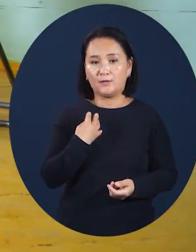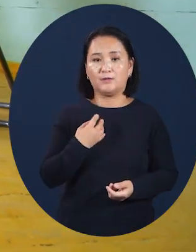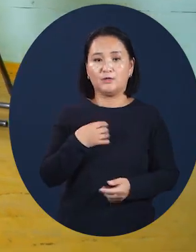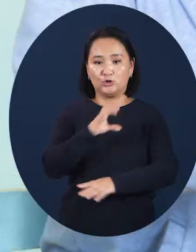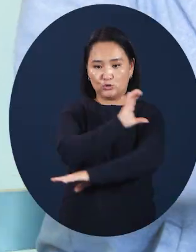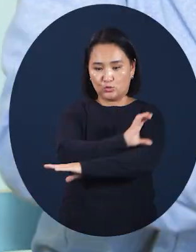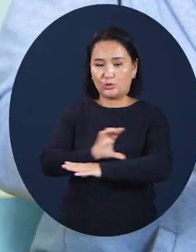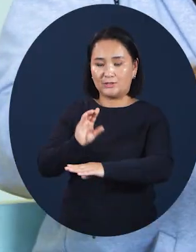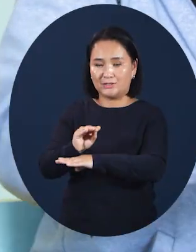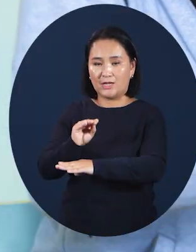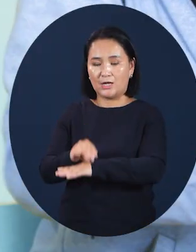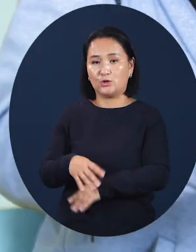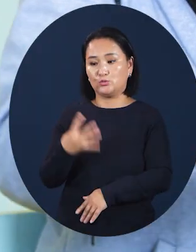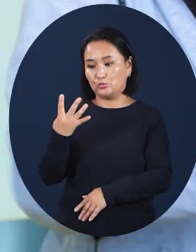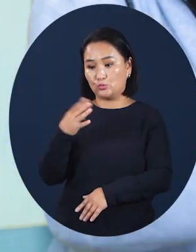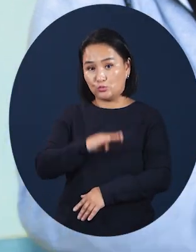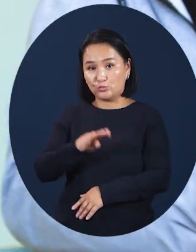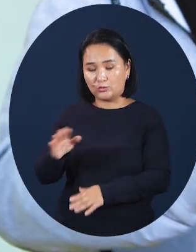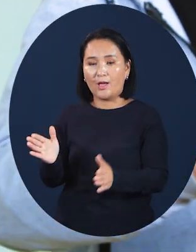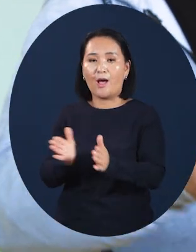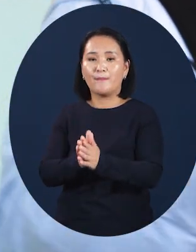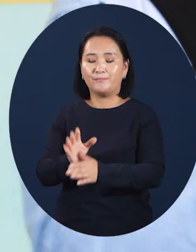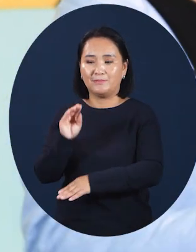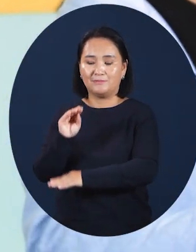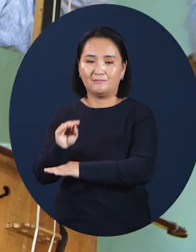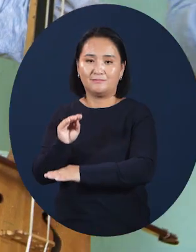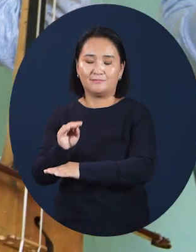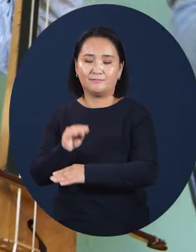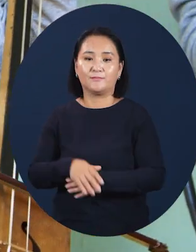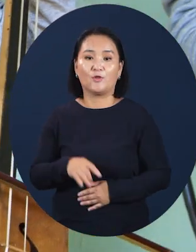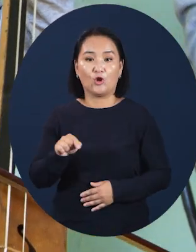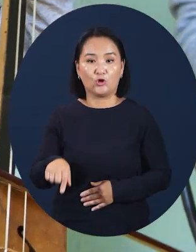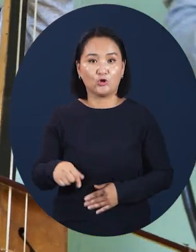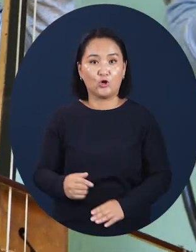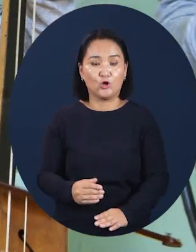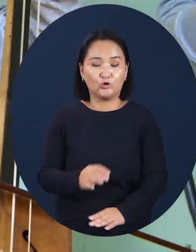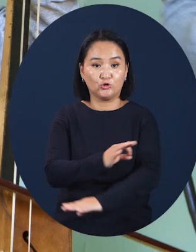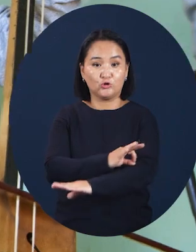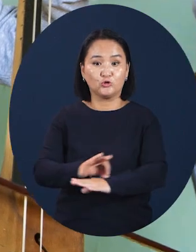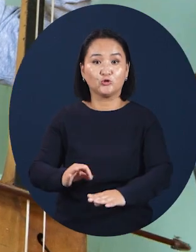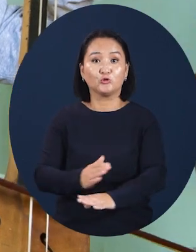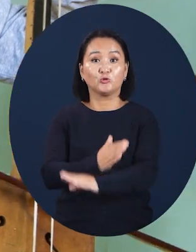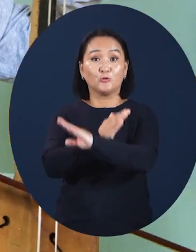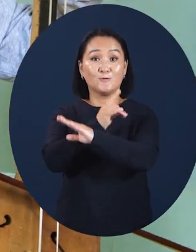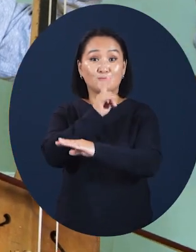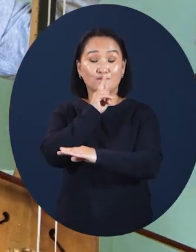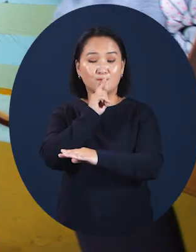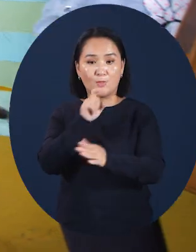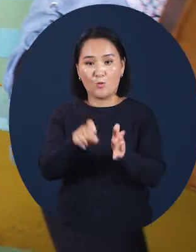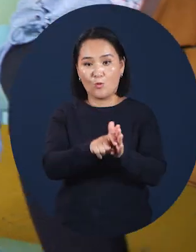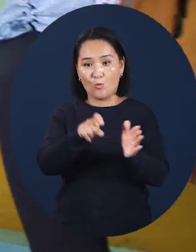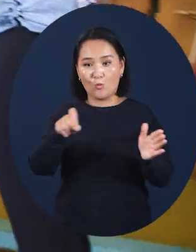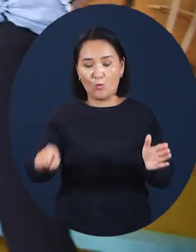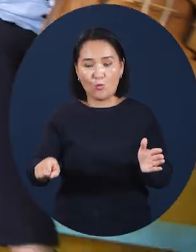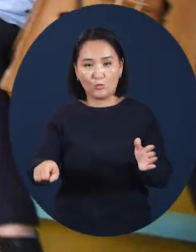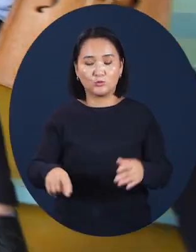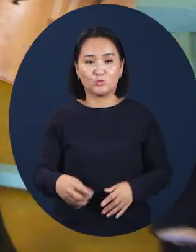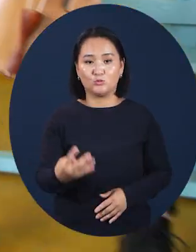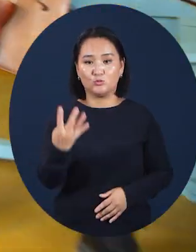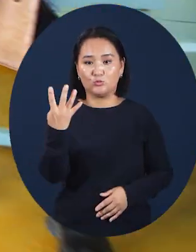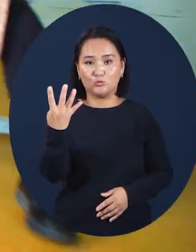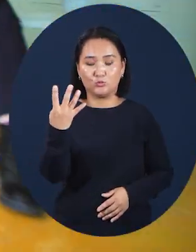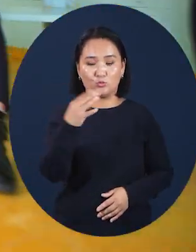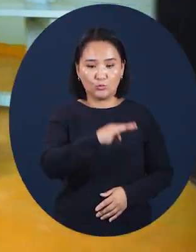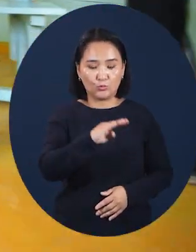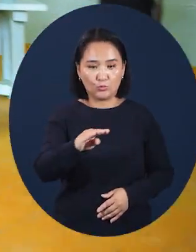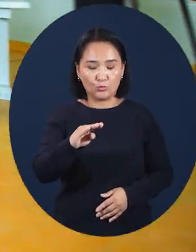хүүхдтэй эхэлж байгаа сургалтыг явуулаад одоо бол яг дуусах шатанд ирэх хугацаанд бол ерөнхийдөө 4 хүүхд нь бол одоо 20 хэдэн